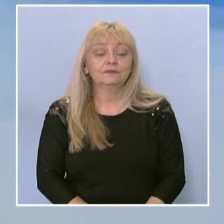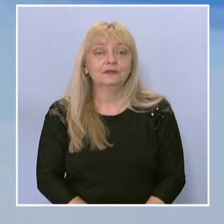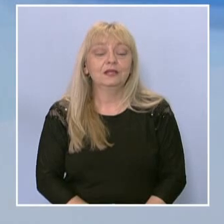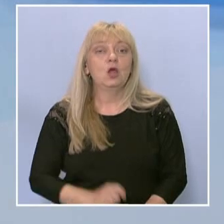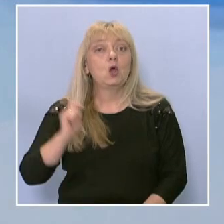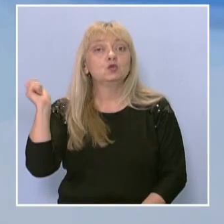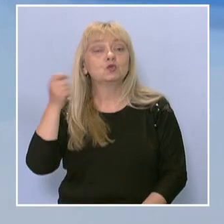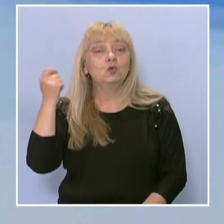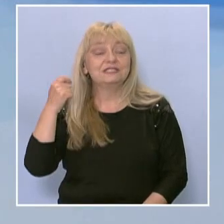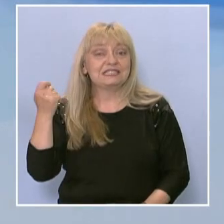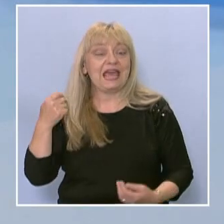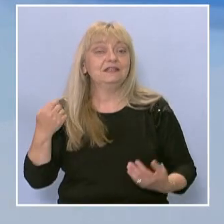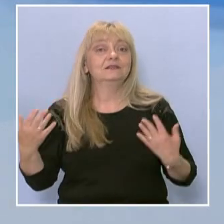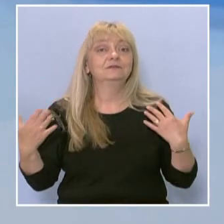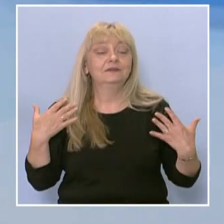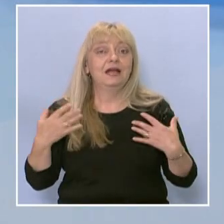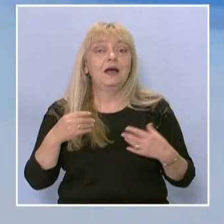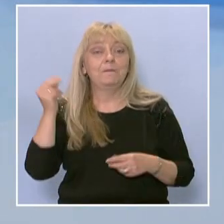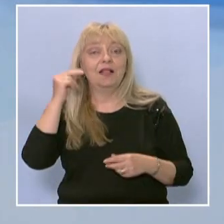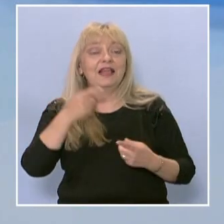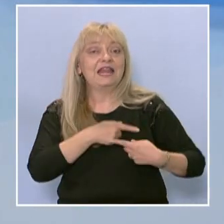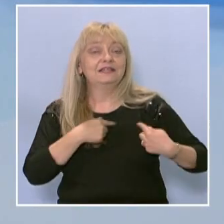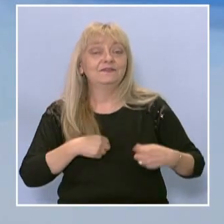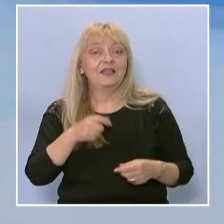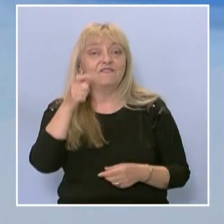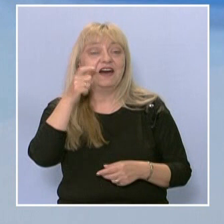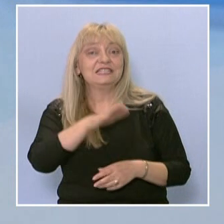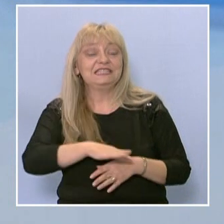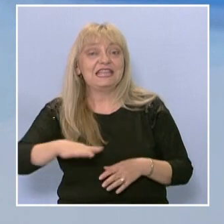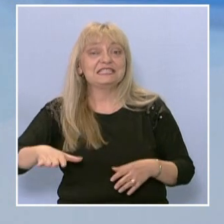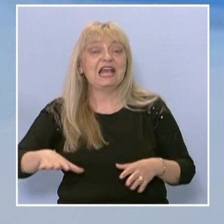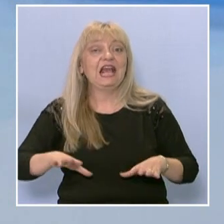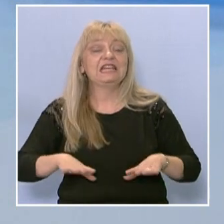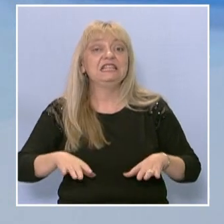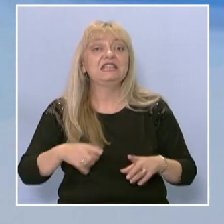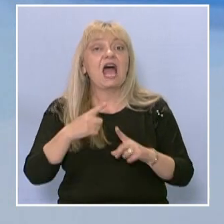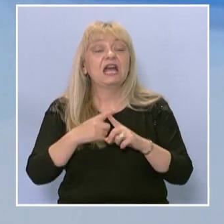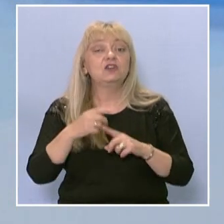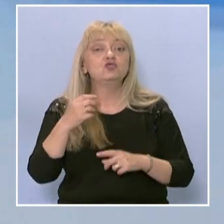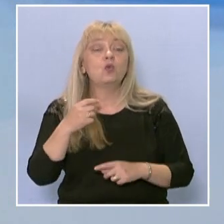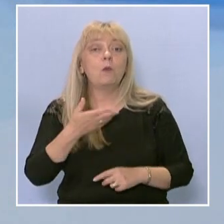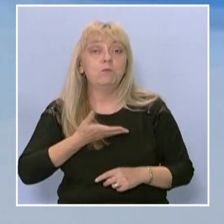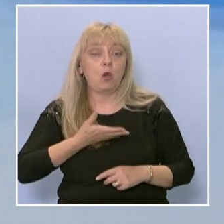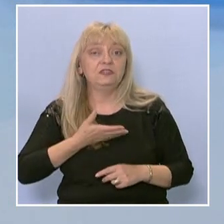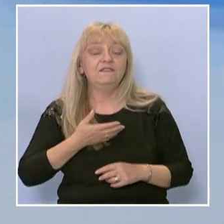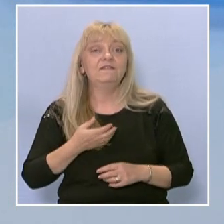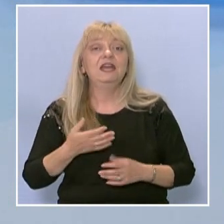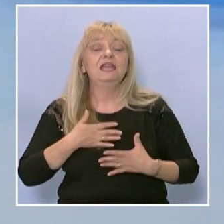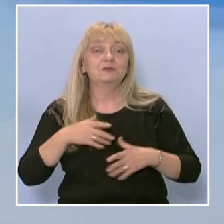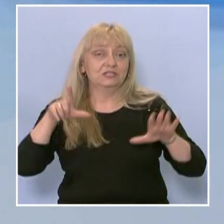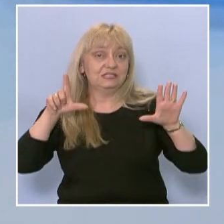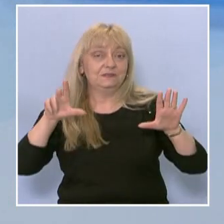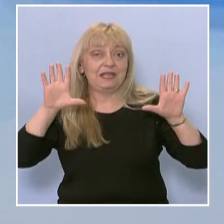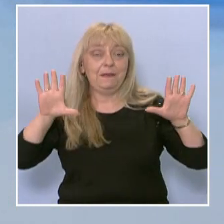С концерт-спектакъл с България в сърцето, Варненската детска градина Христо Ботев отпразнува 75-та си